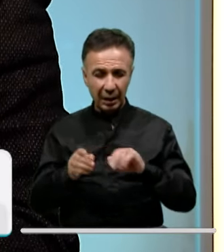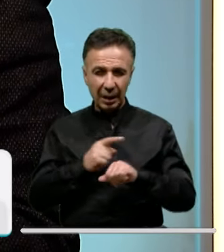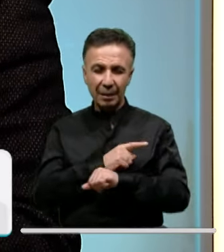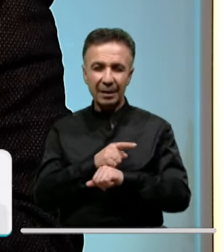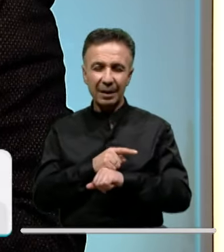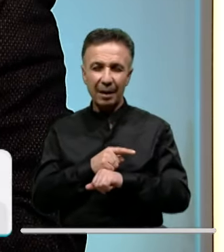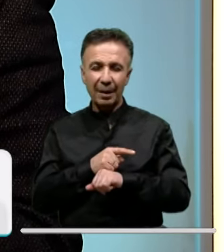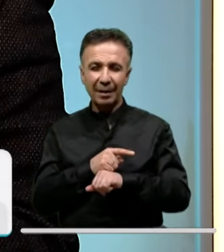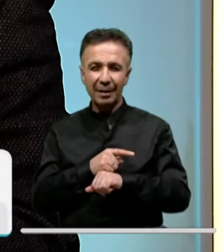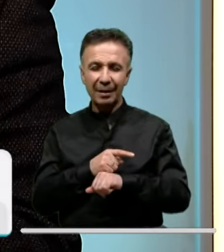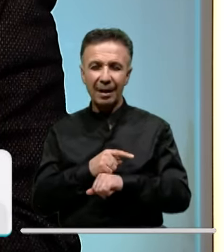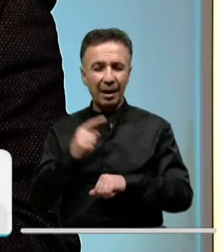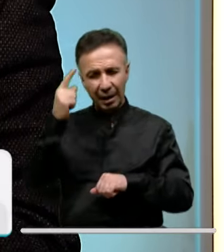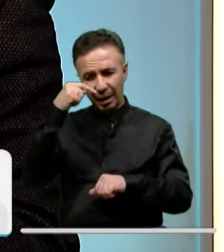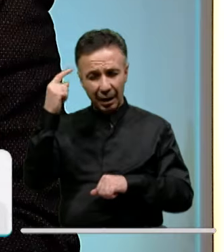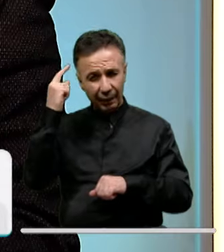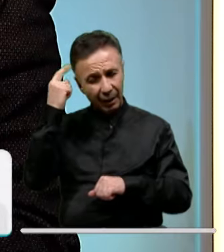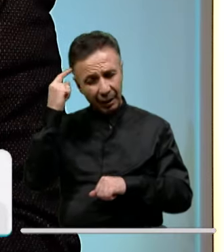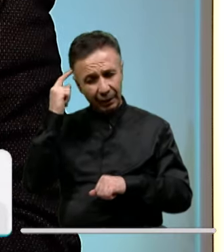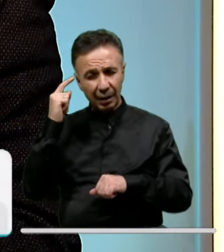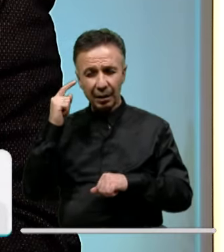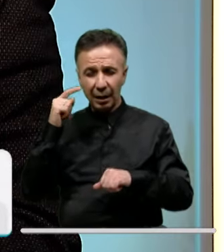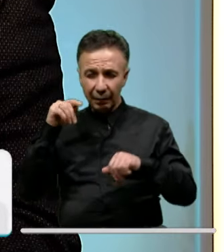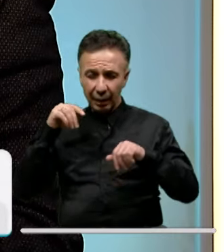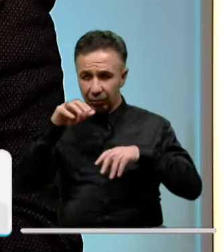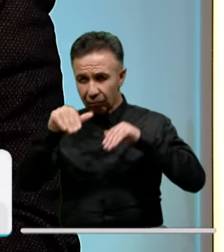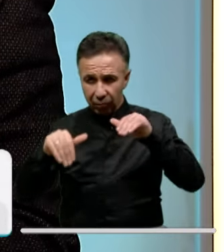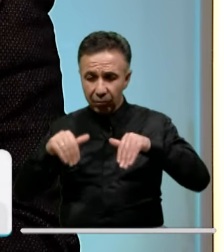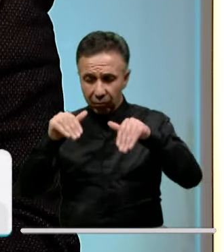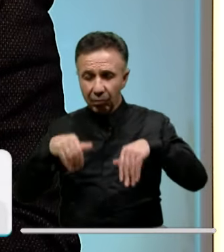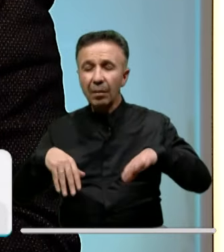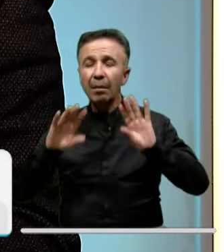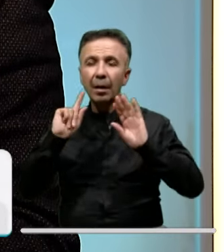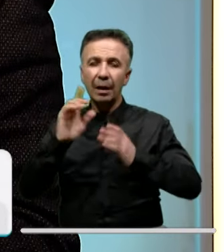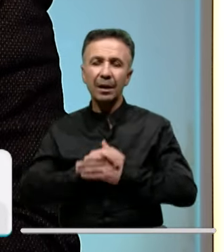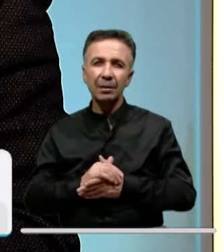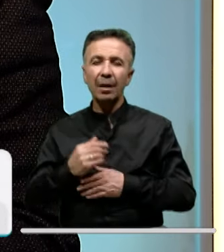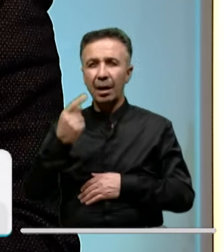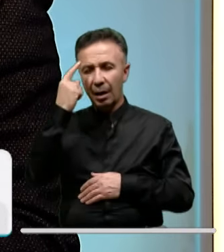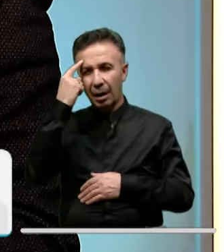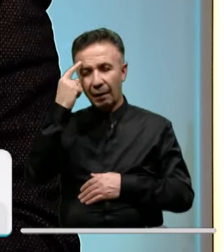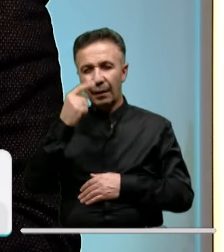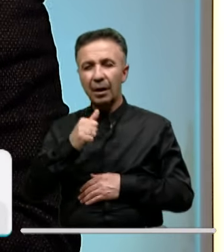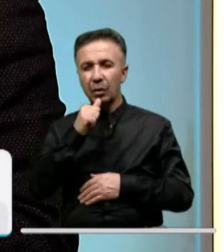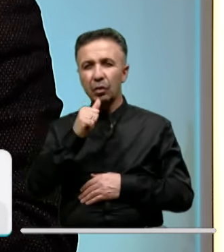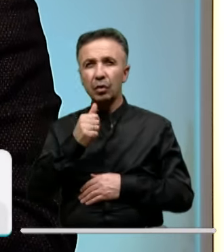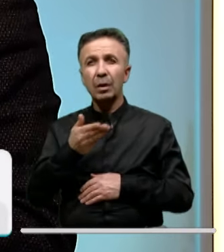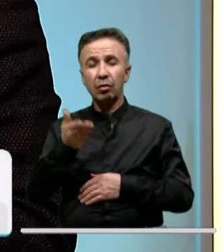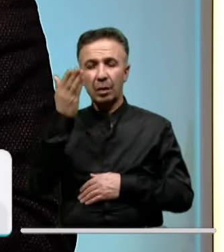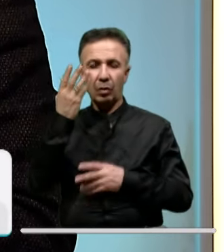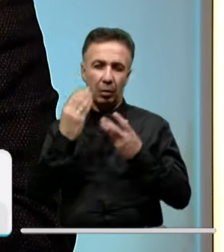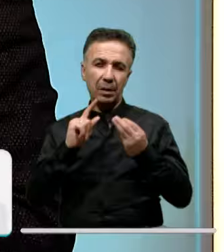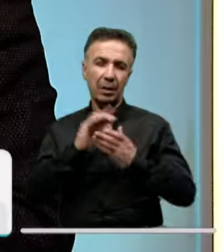hatırlayın. Yani ben yüzerken su yutmadım diyen var mı şu anda kulak veren bize? şu anda bizi izleyen seyircilerimize bilmiyorum. Ben